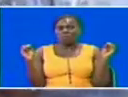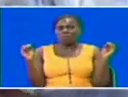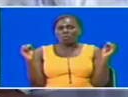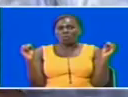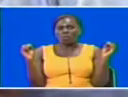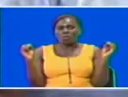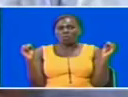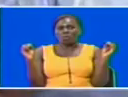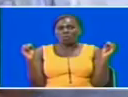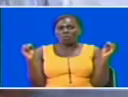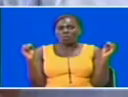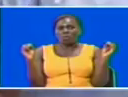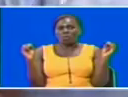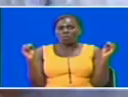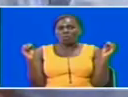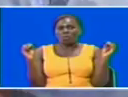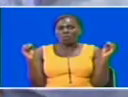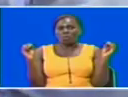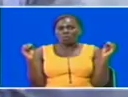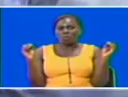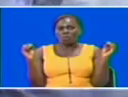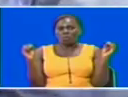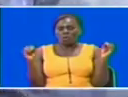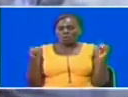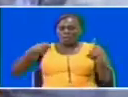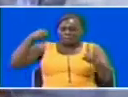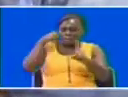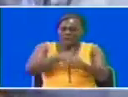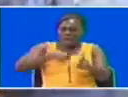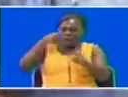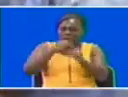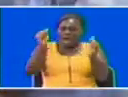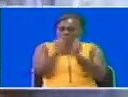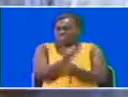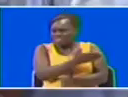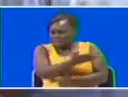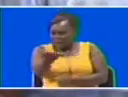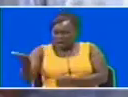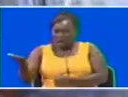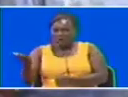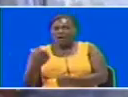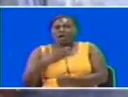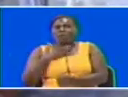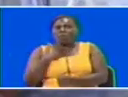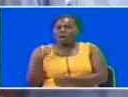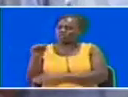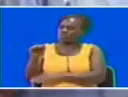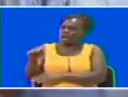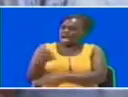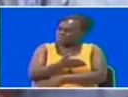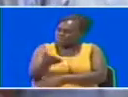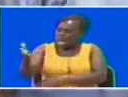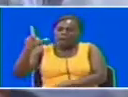bure, na tutapambana nao. Uzaribo, tulia. Mimi nataka kuomba watu wa